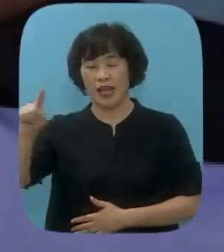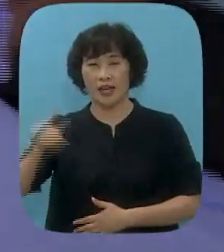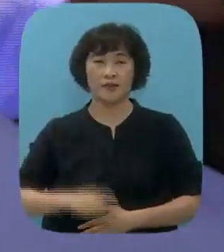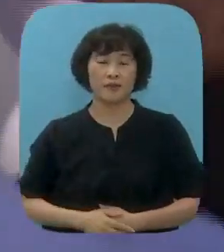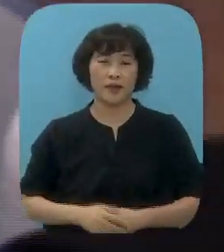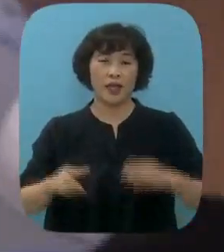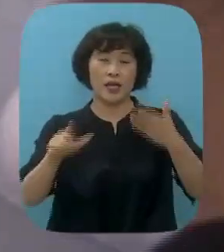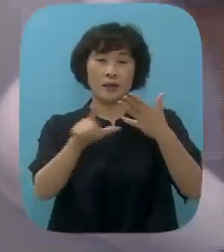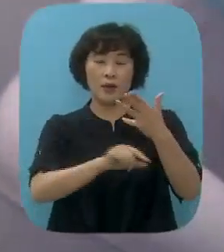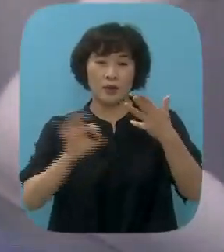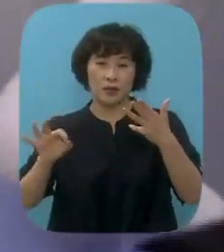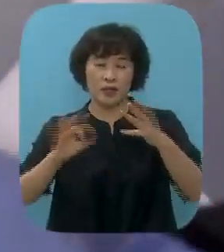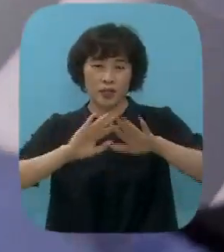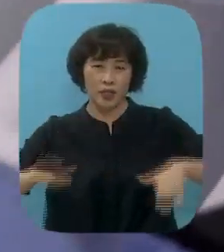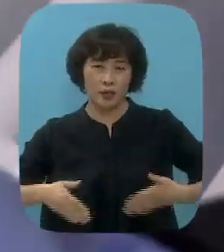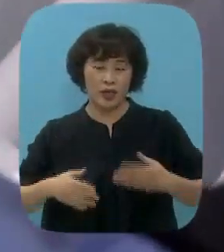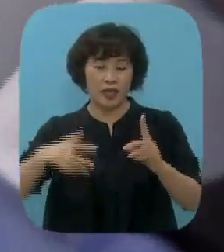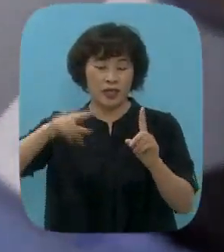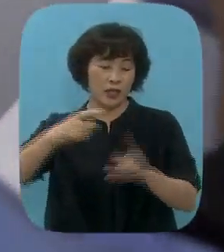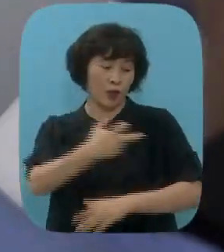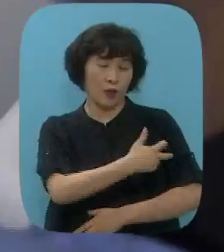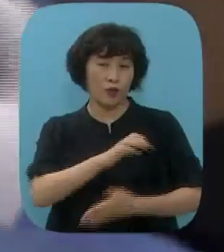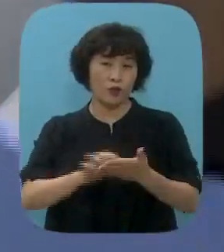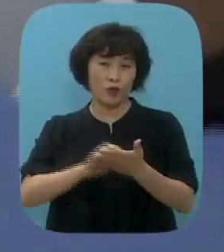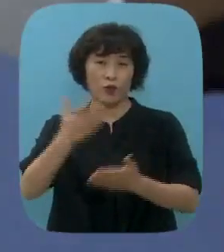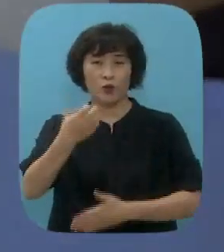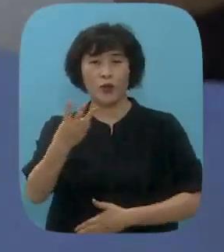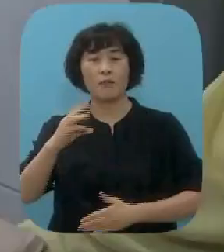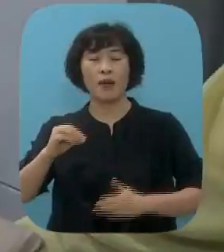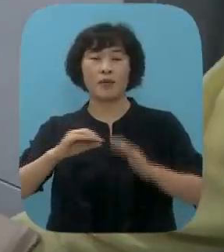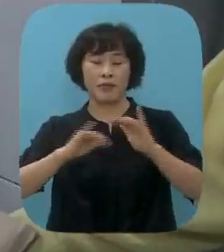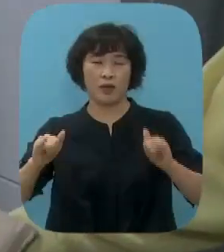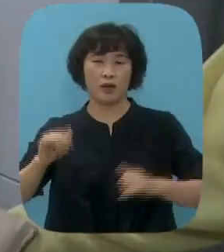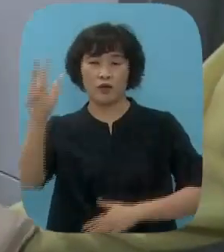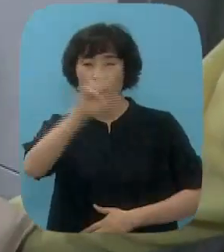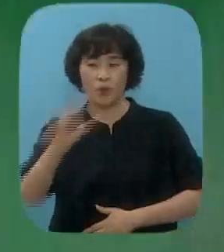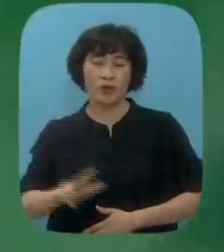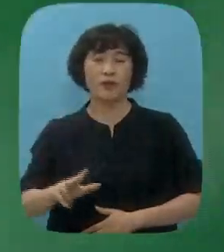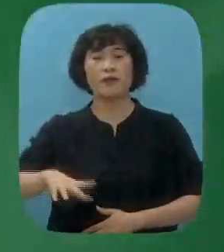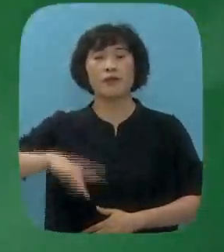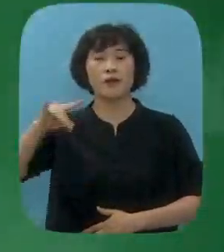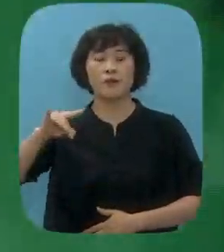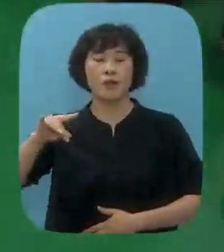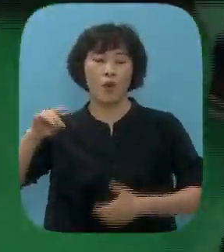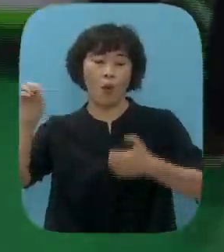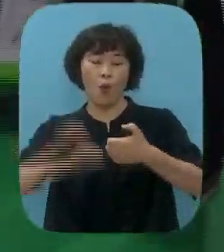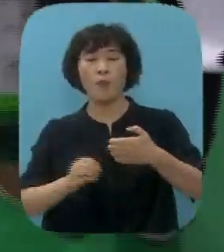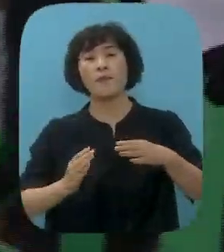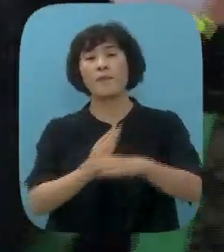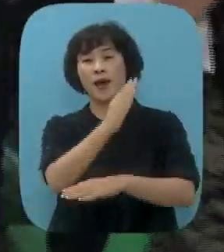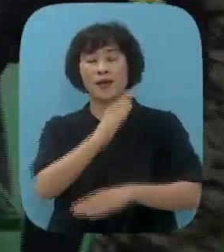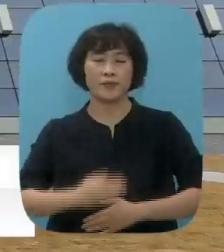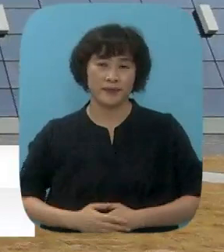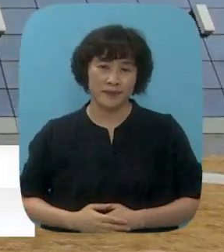전남도는 10일 현재 1차 접종 누적 인원이 93만 명으로 전국에서 처음으로 접종률 50%를